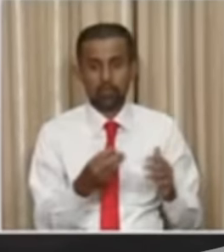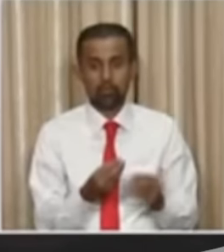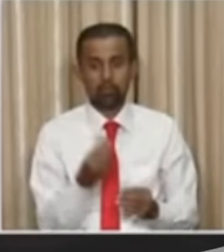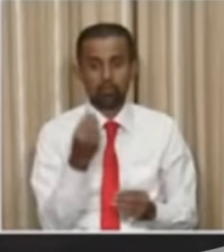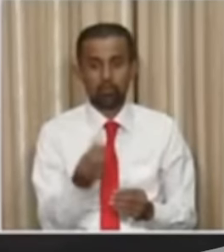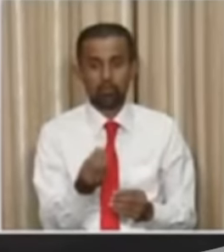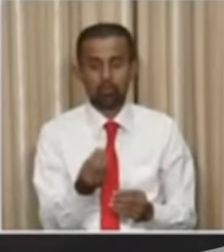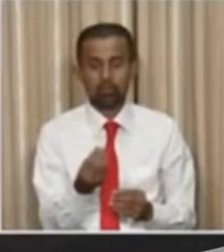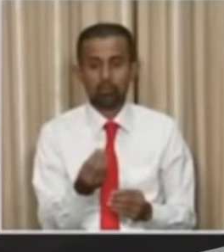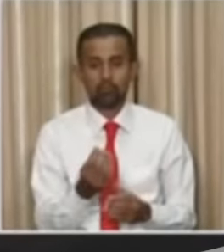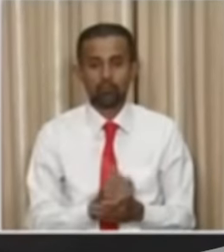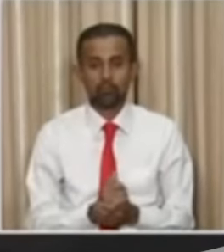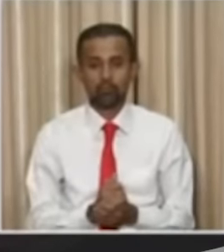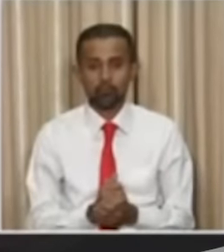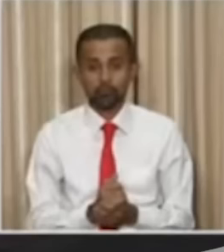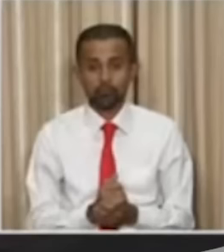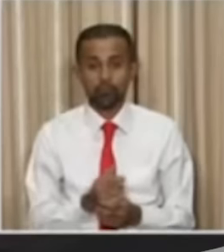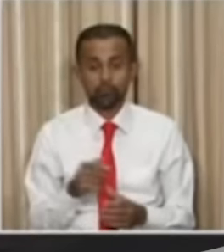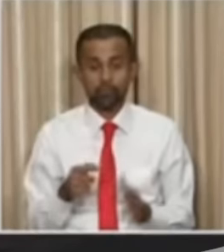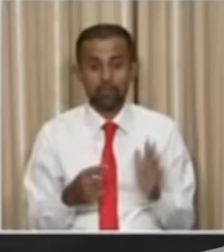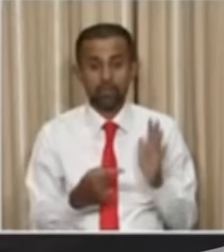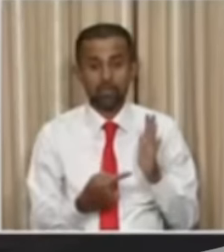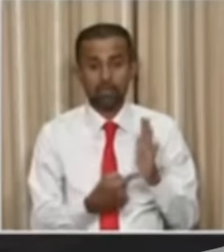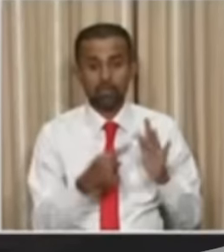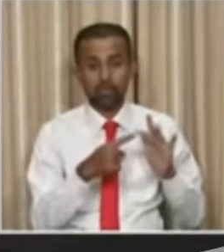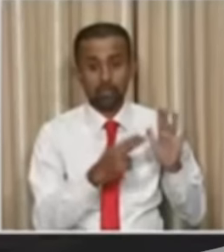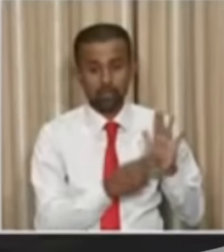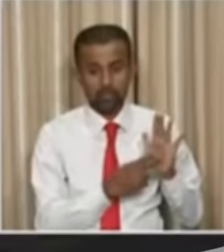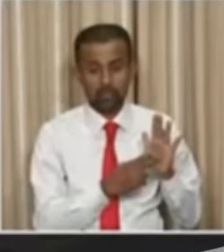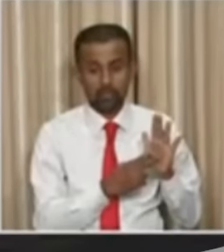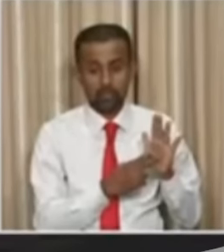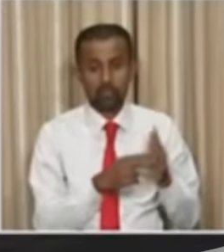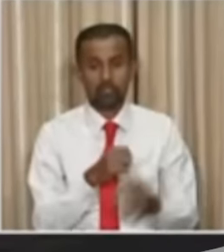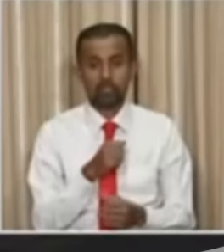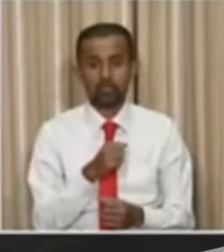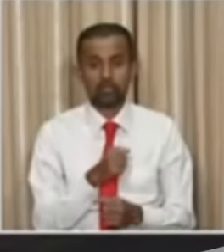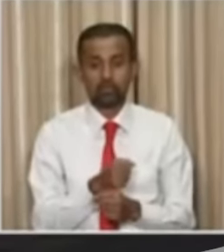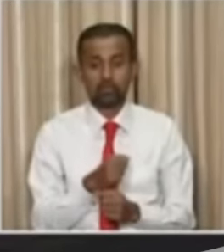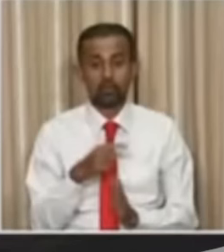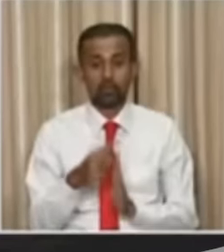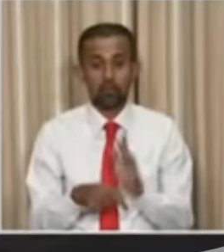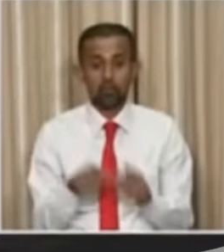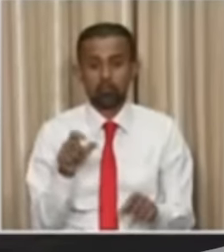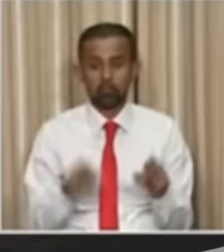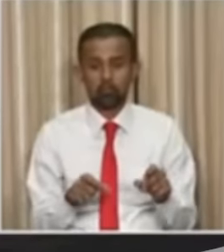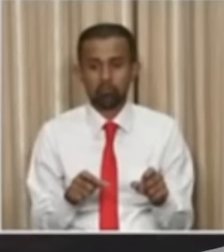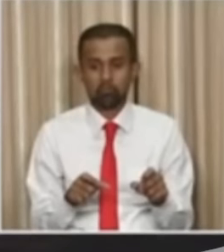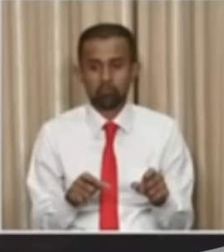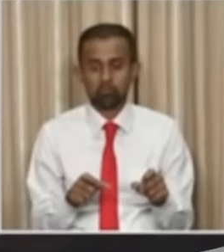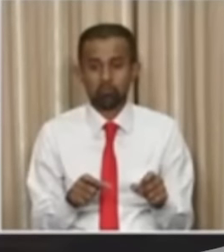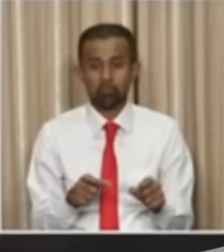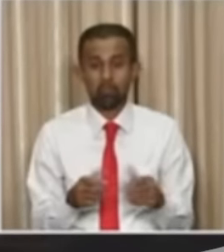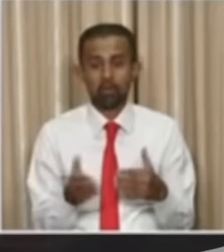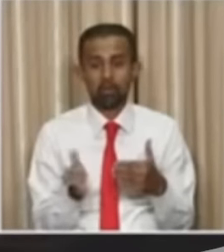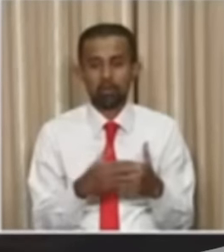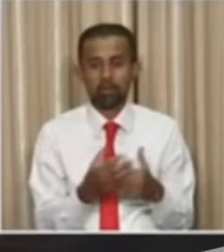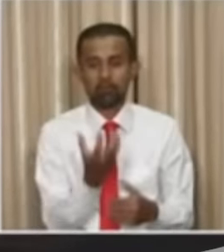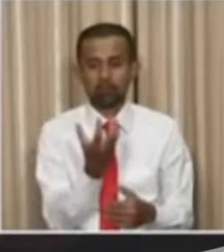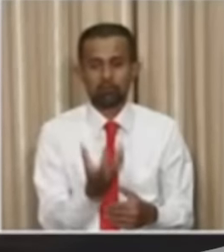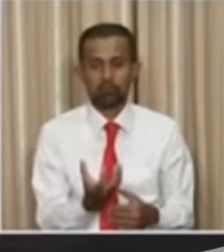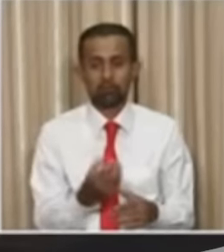ටින් ටින් ගාලා යන්නේ. මේ ටින් ටින් ආණ්ඩුව අද රටේ ජනතාව හිස් ටින් එකක් බවට පත්